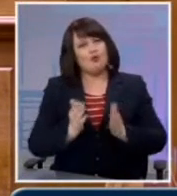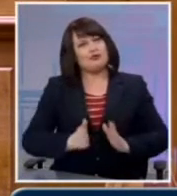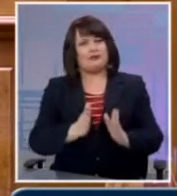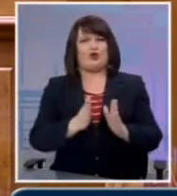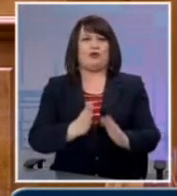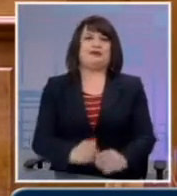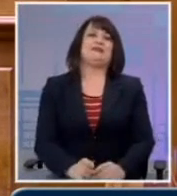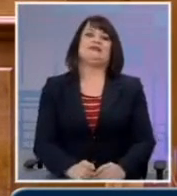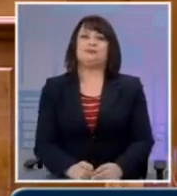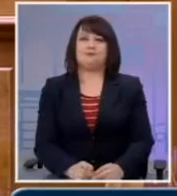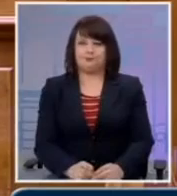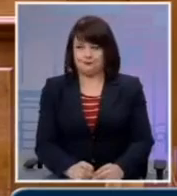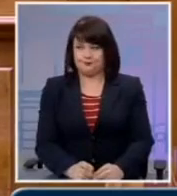Ήσυχα.